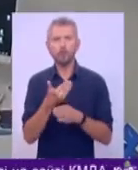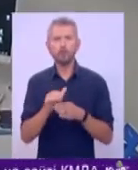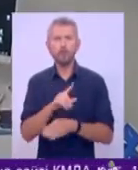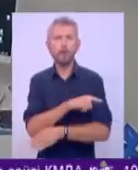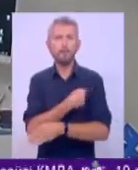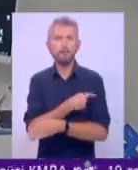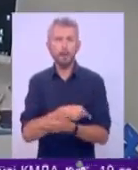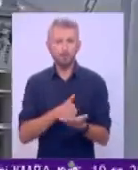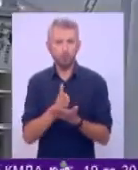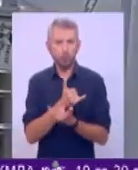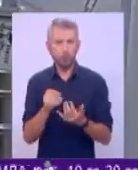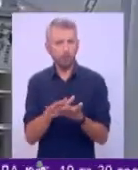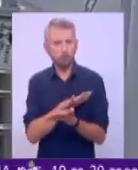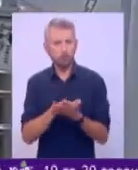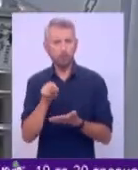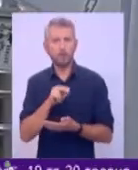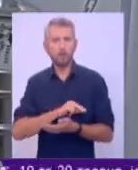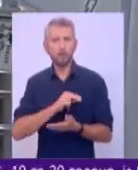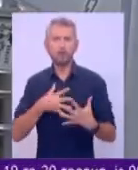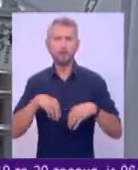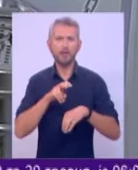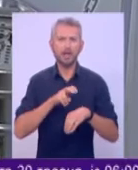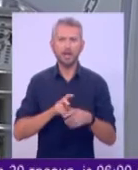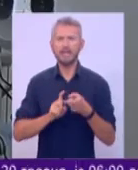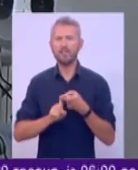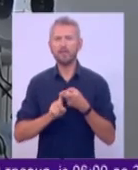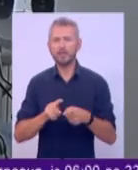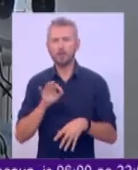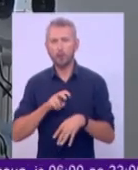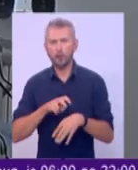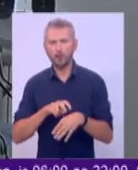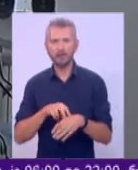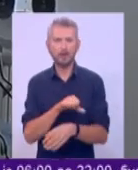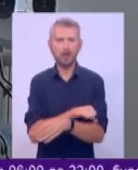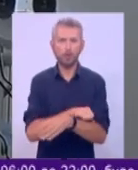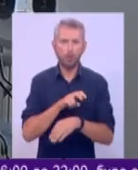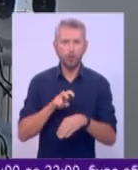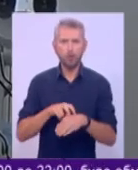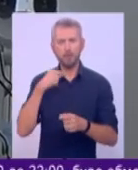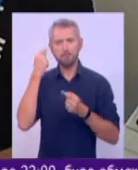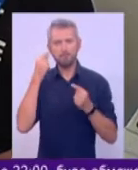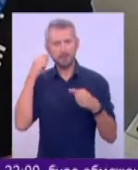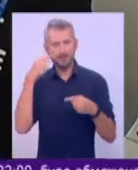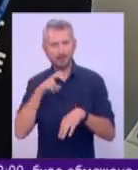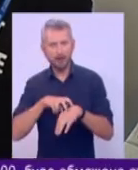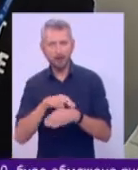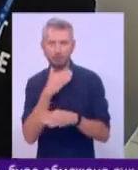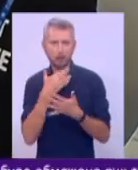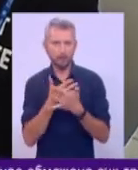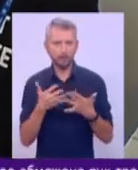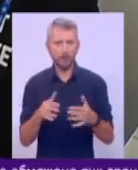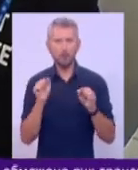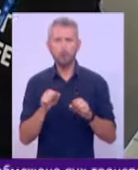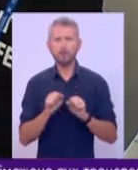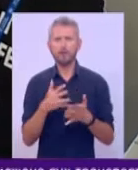медпослуг безкоштовні. У центрі працюють сімейні лікарі, інфекціоністи, нарколог, психіатр і багато інших затребуваних фахівців. Можна